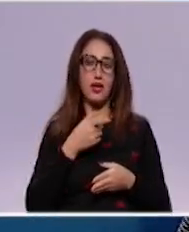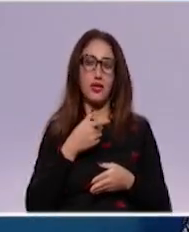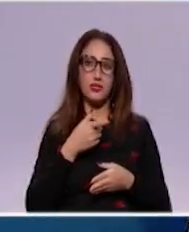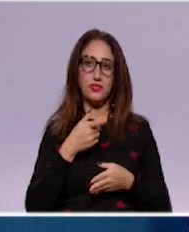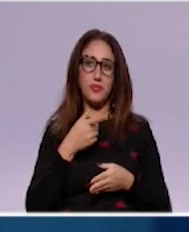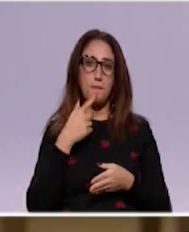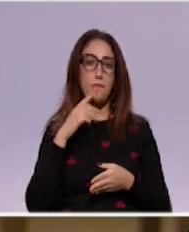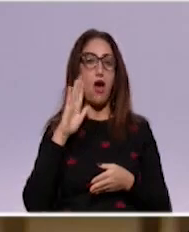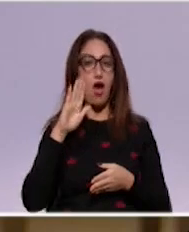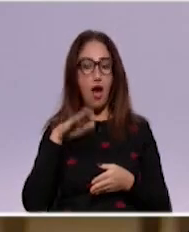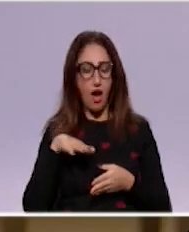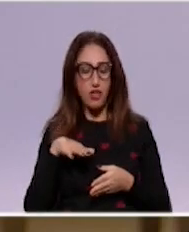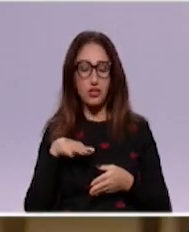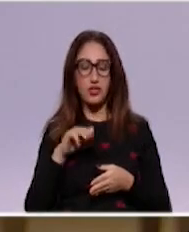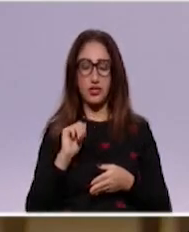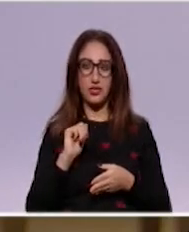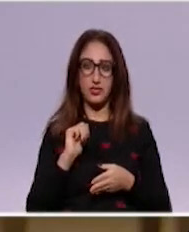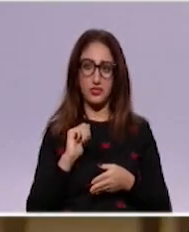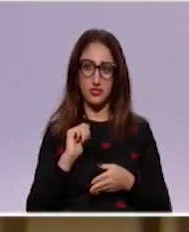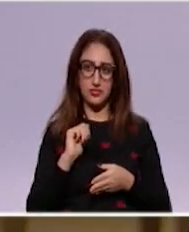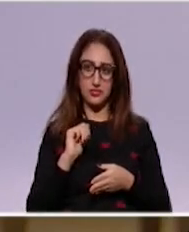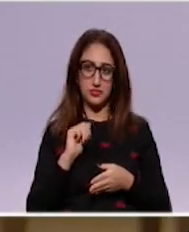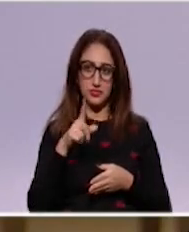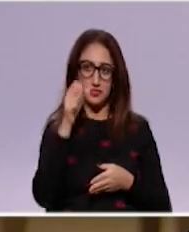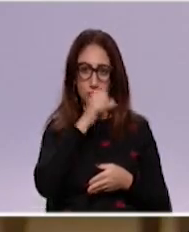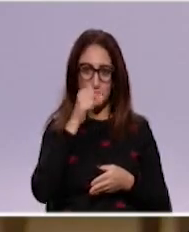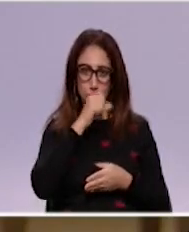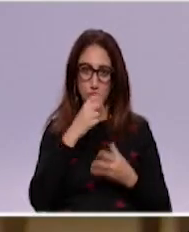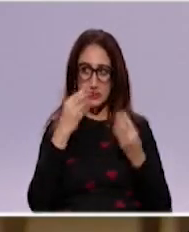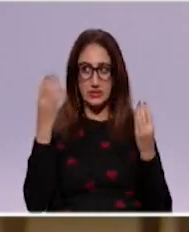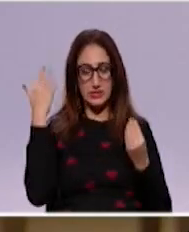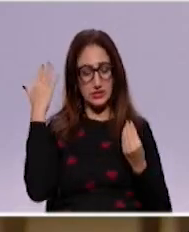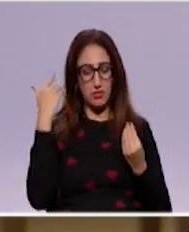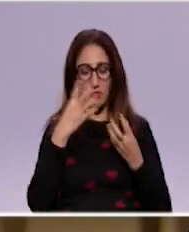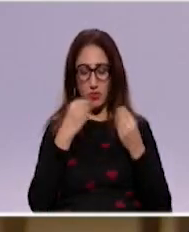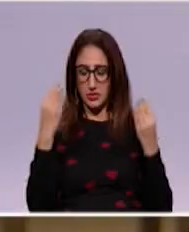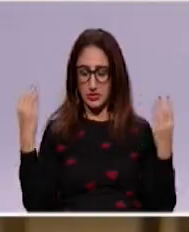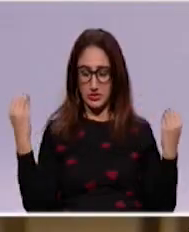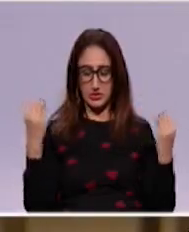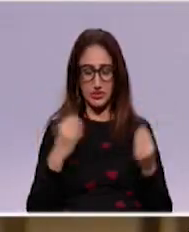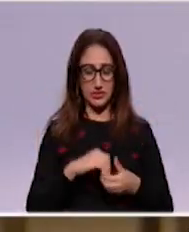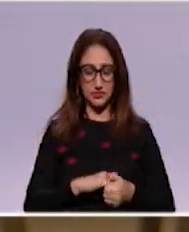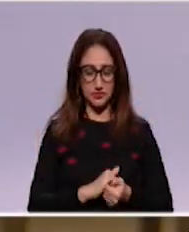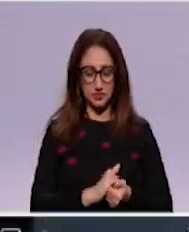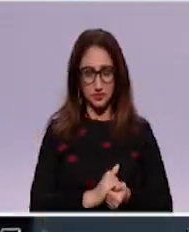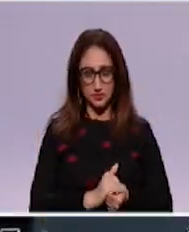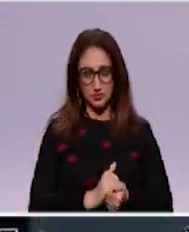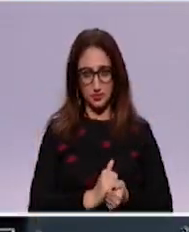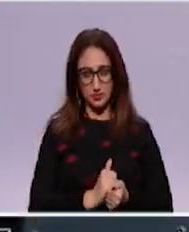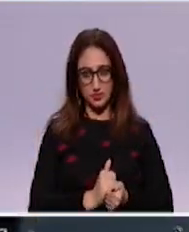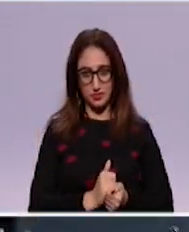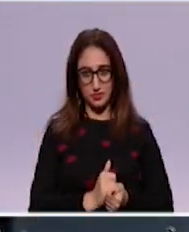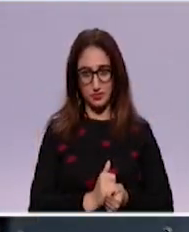بعشق حاضر يا زهر. كتير ما يعرفوش ان هاني شنوده عمل يعني اعمال عظيمه زي كده، بنسعد لما بنقولها. كل الناس